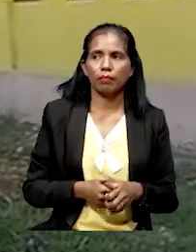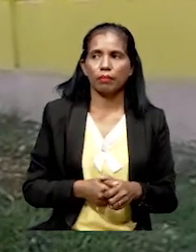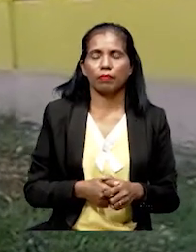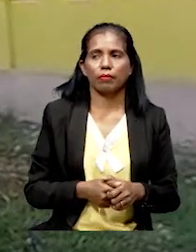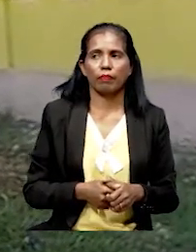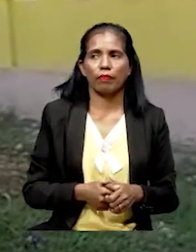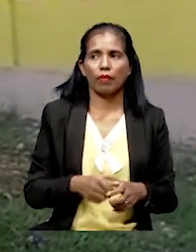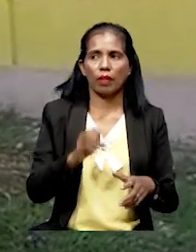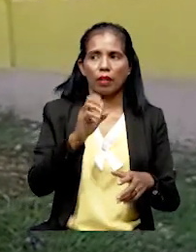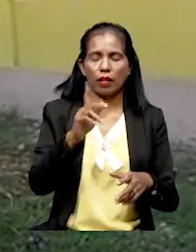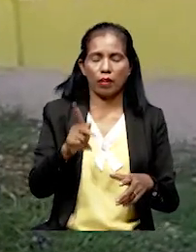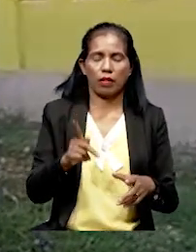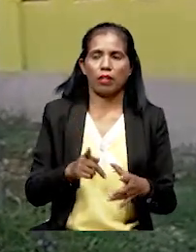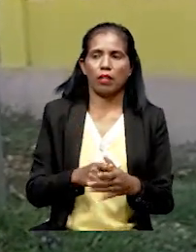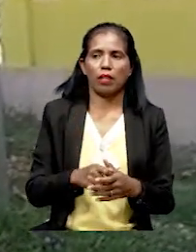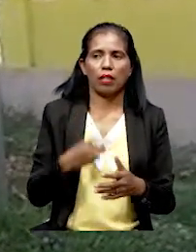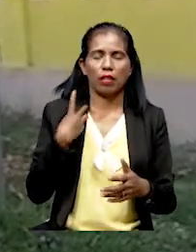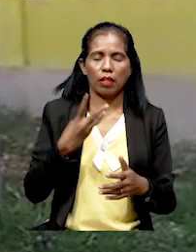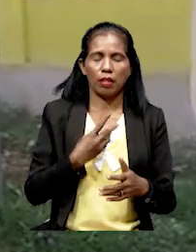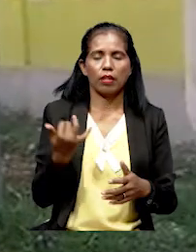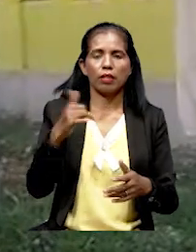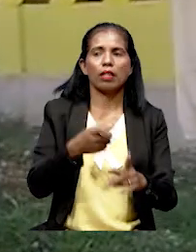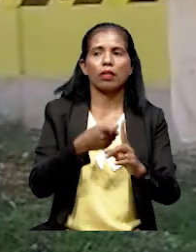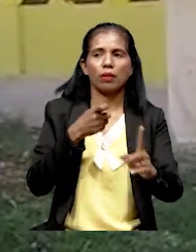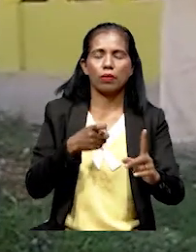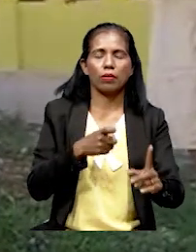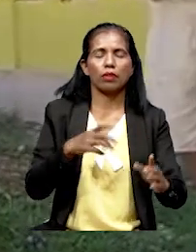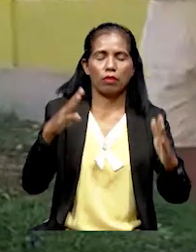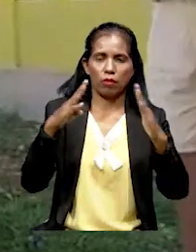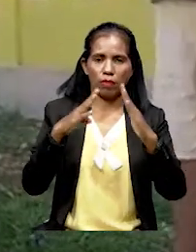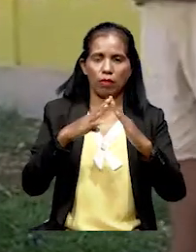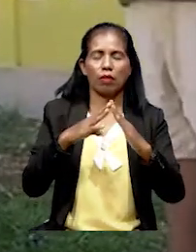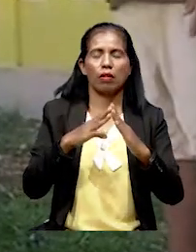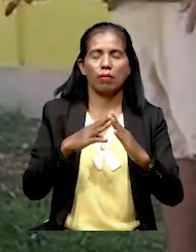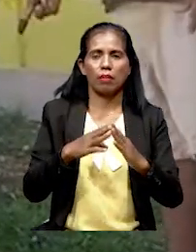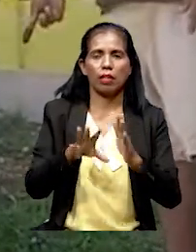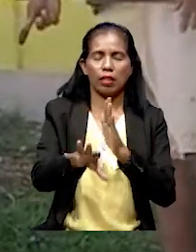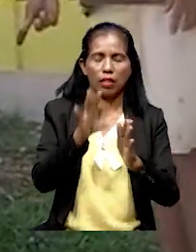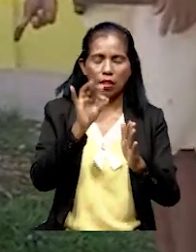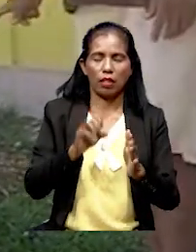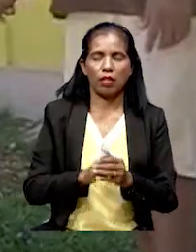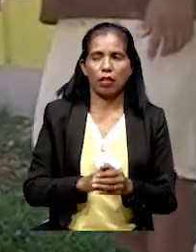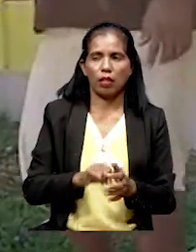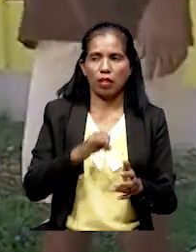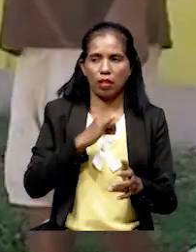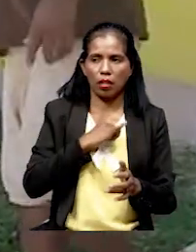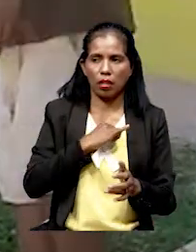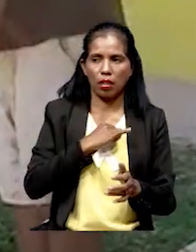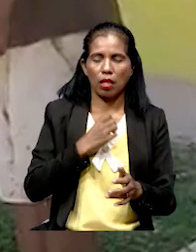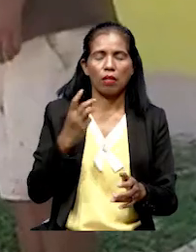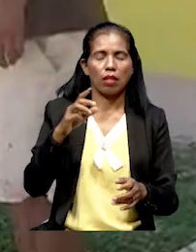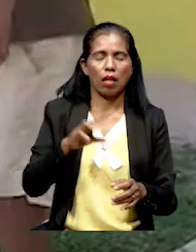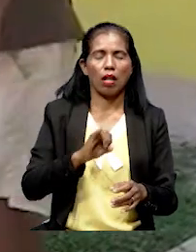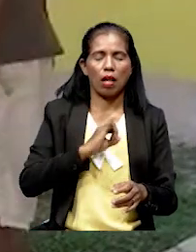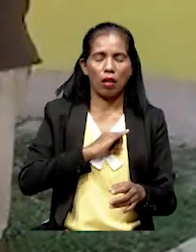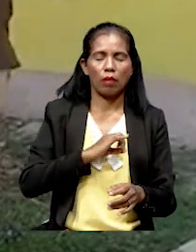Ya, pati ket-ket. Jadi sirne mai sih musuh pun jadi pati ini. Iya, oh bermain tahu dia tahu di sini apa pati. Tahu